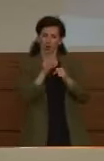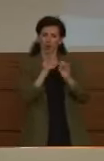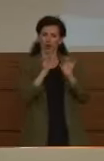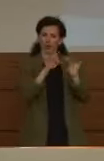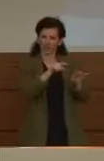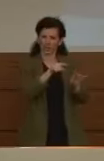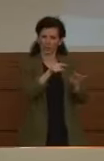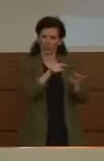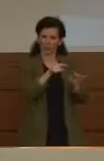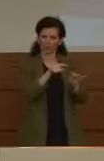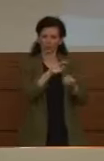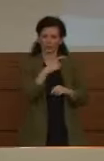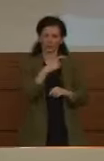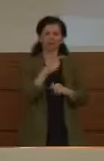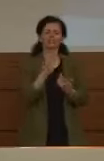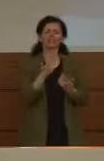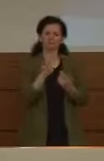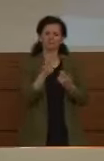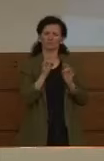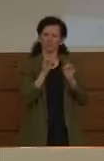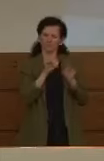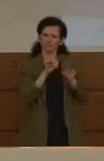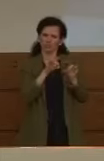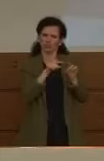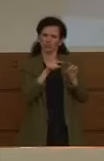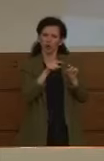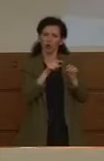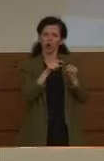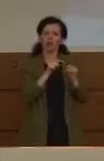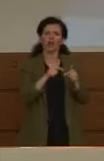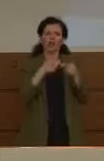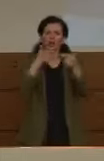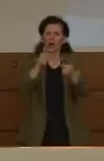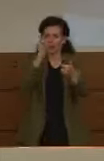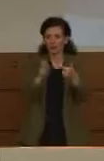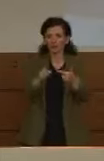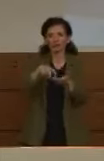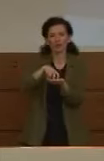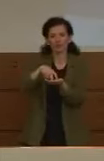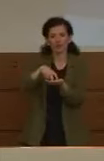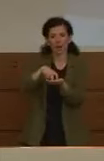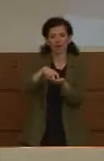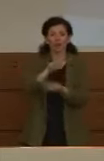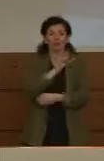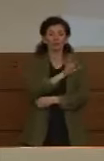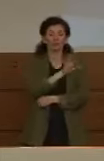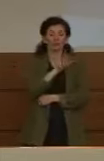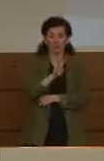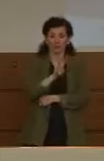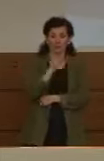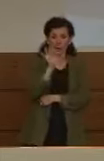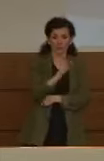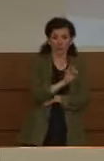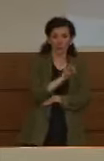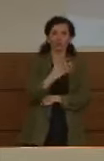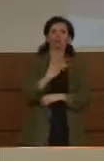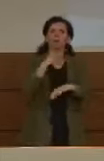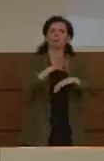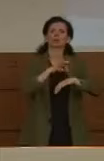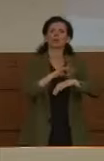delle fragilità il 52 per cento a dei deceduti a tre patologie associate